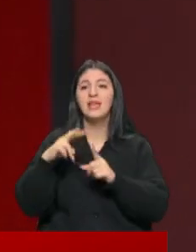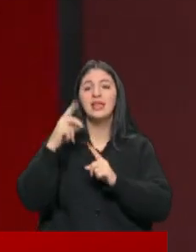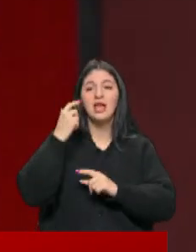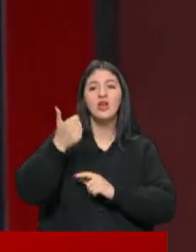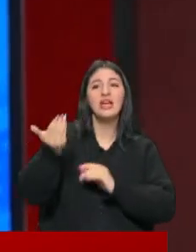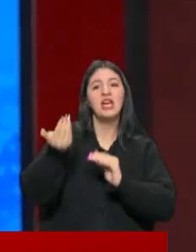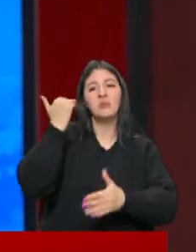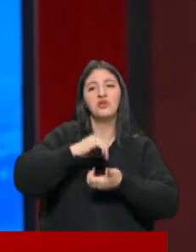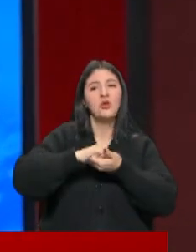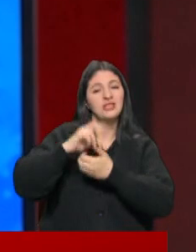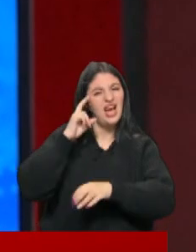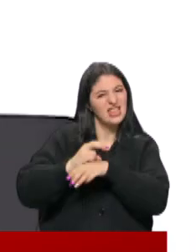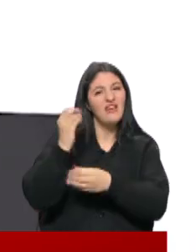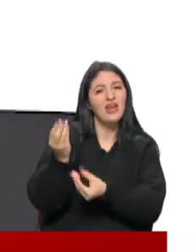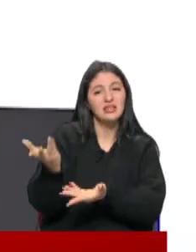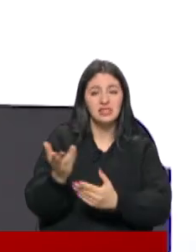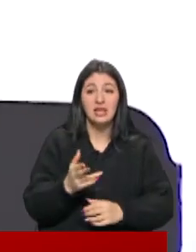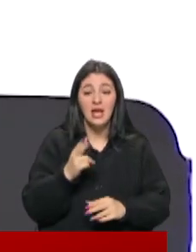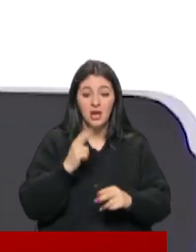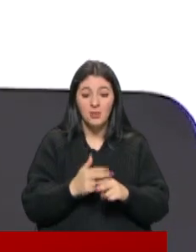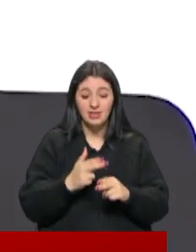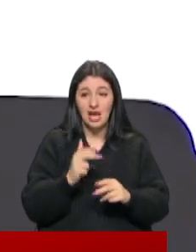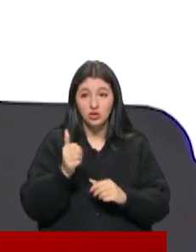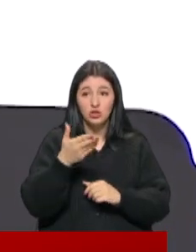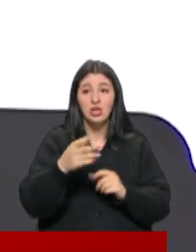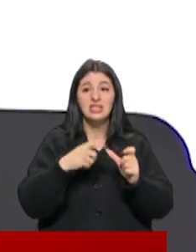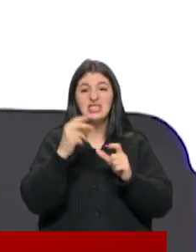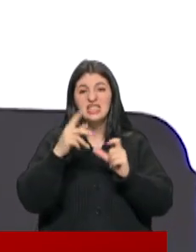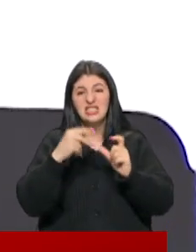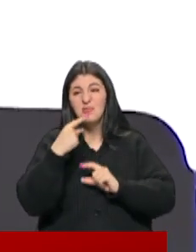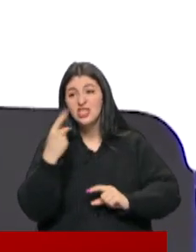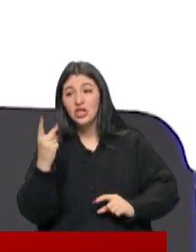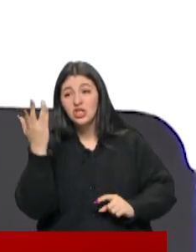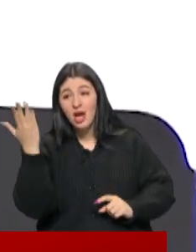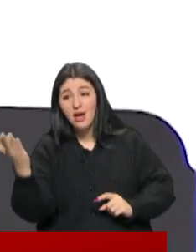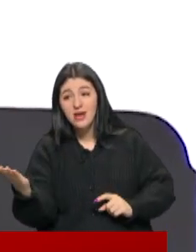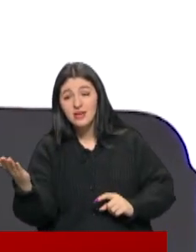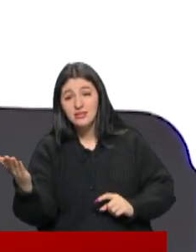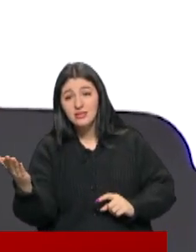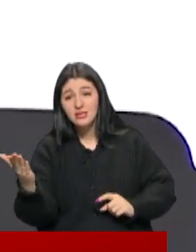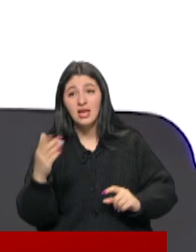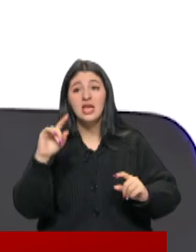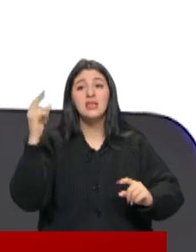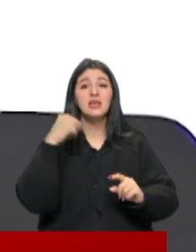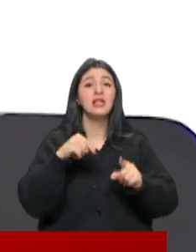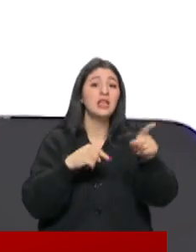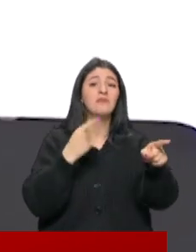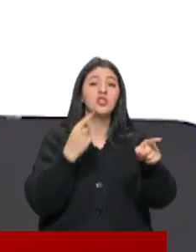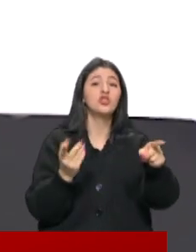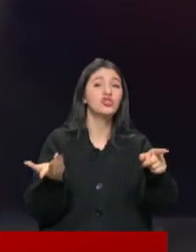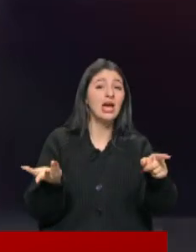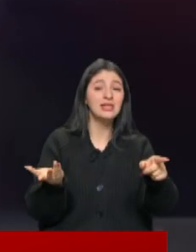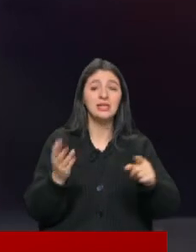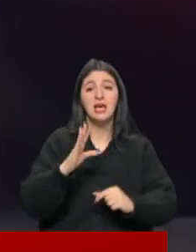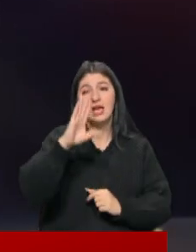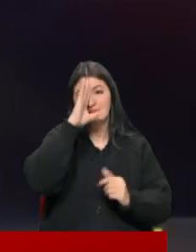olan geçmişteki dostluklarını hatırlatırız. Pazar günü Sisi mi diyeceğiz? Binali Yıldırım mı